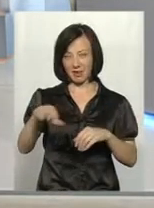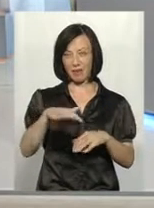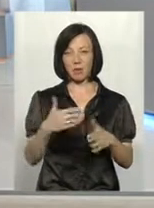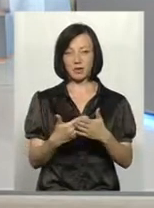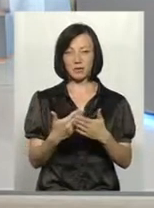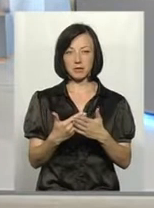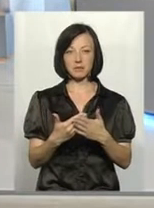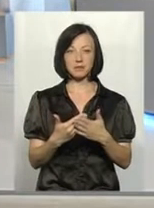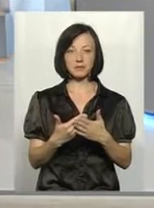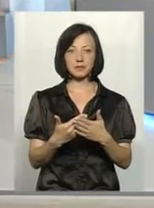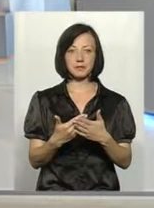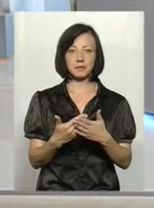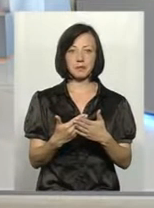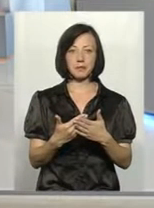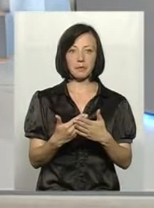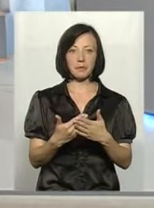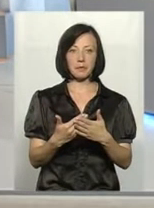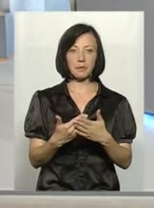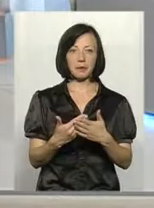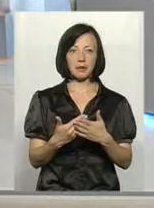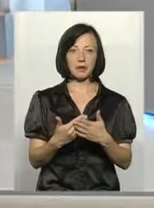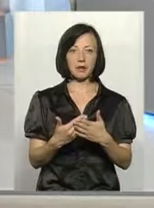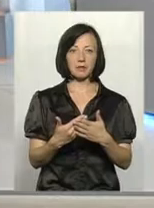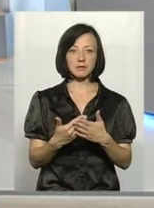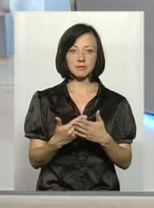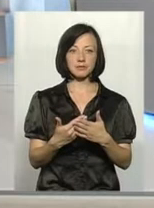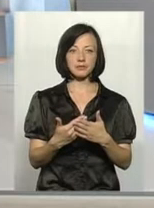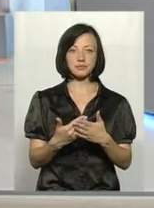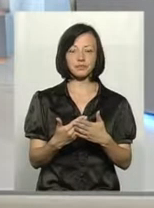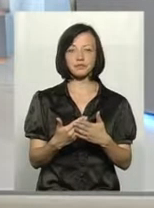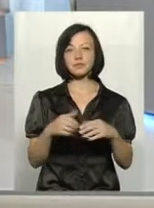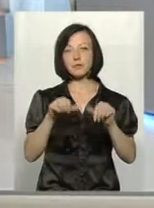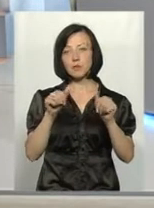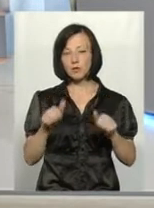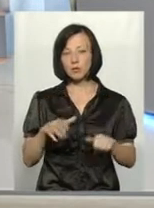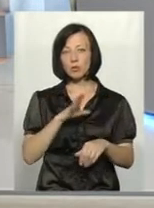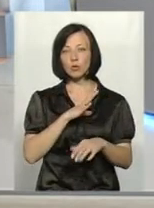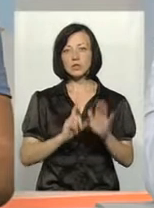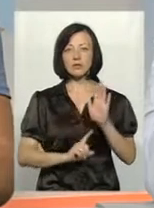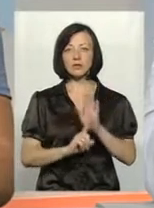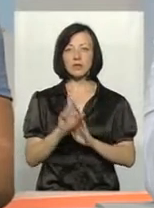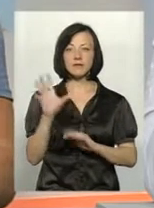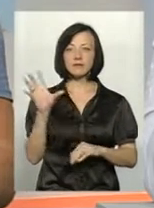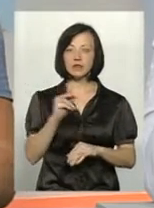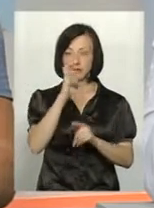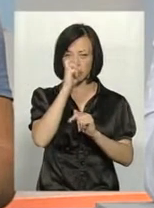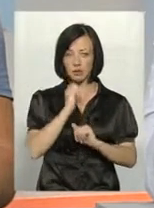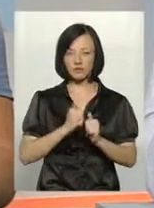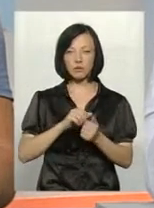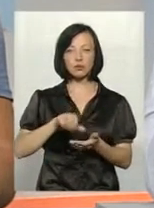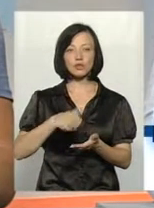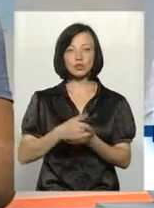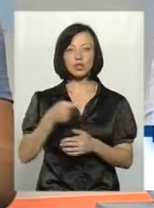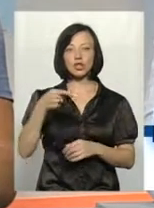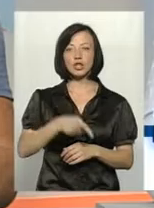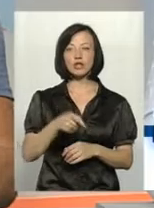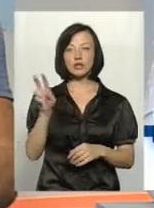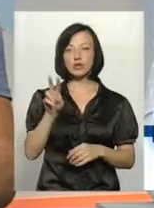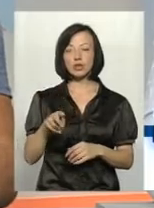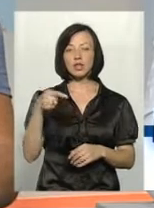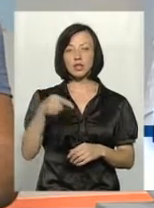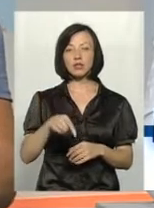яка дивиться, в принципі, на наш ринок, то він формувався і стартував в усіх країнах, в основному з тисячі доларів,